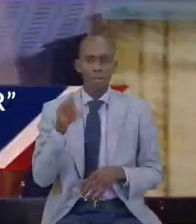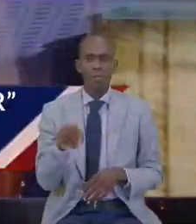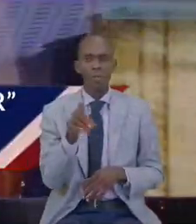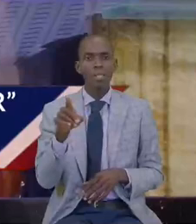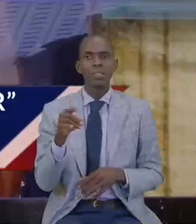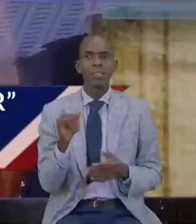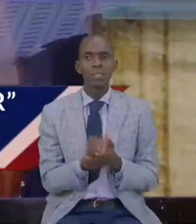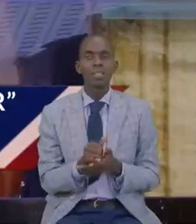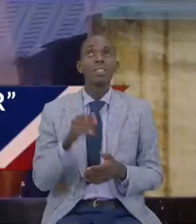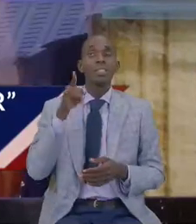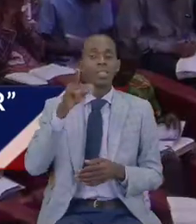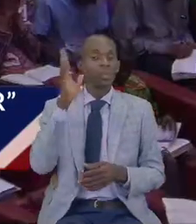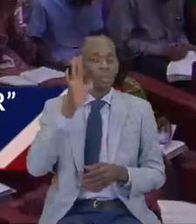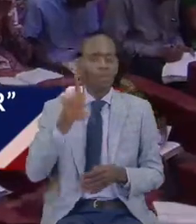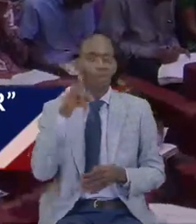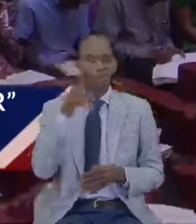trouver,